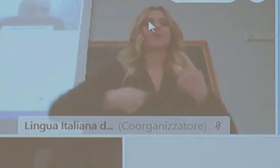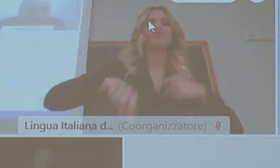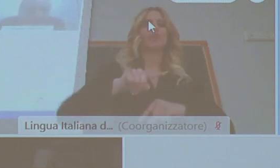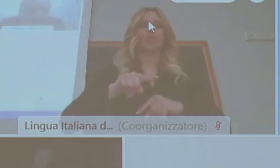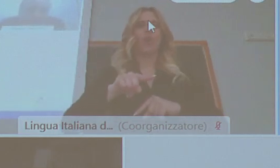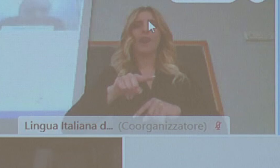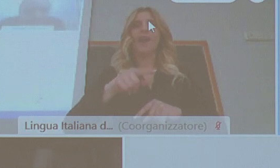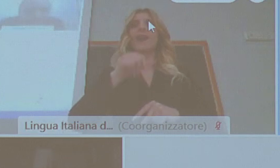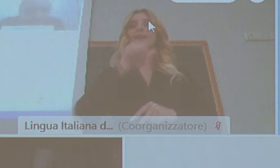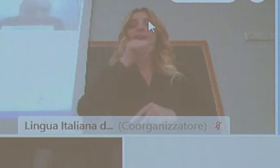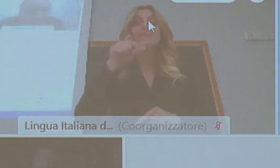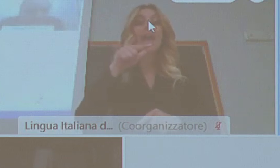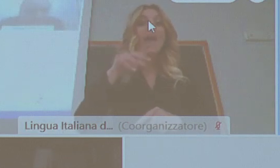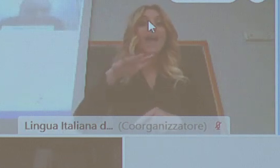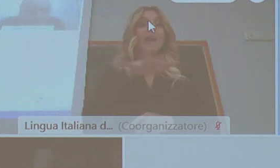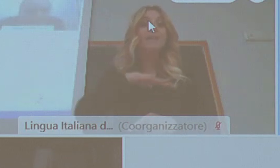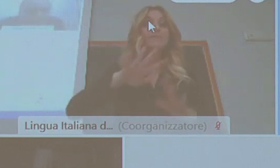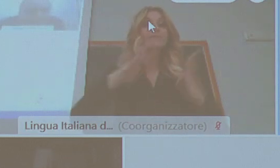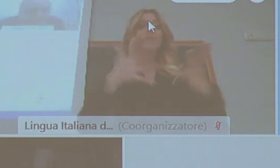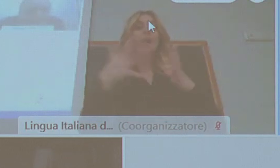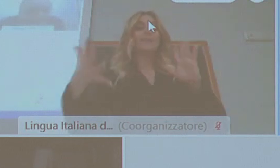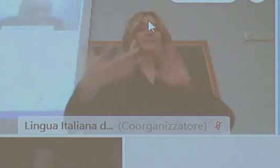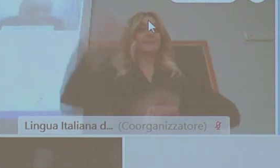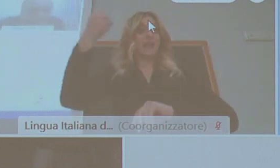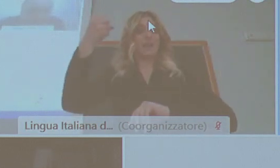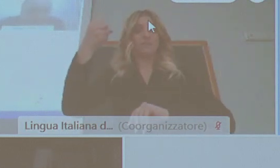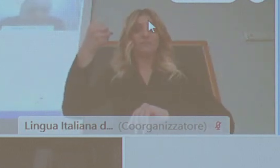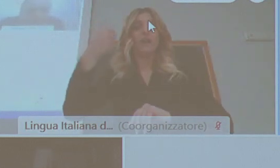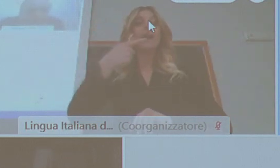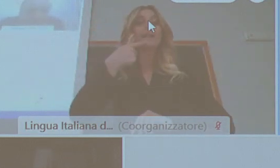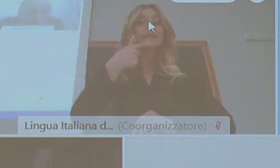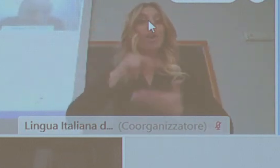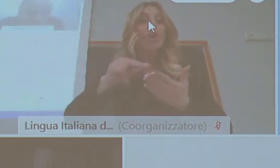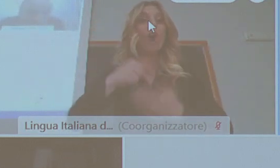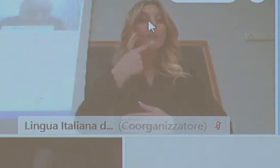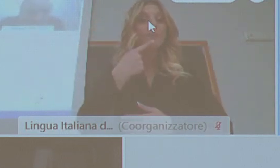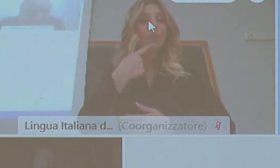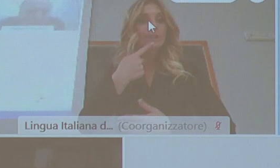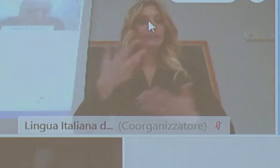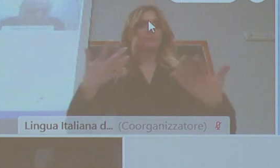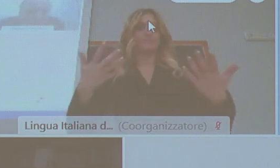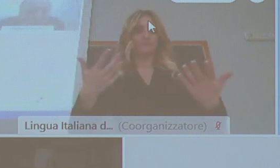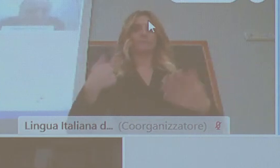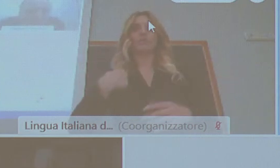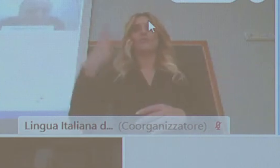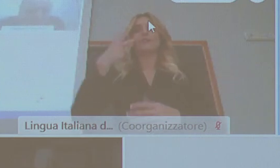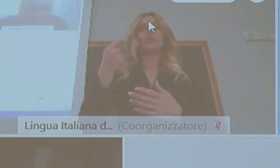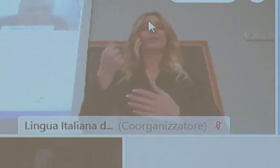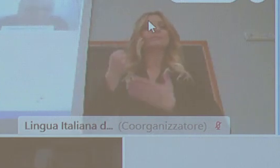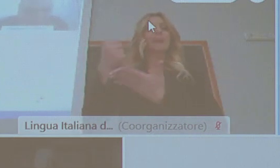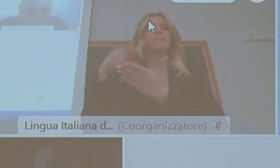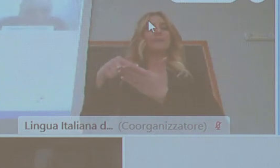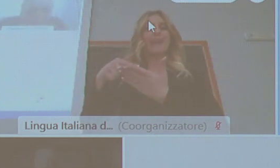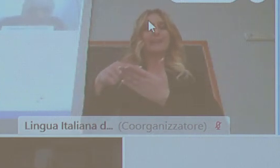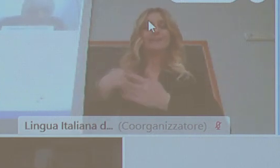quella che dovrebbe salvare il pianeta, è compito nostro. Noi stiamo adesso sacrificando il capitalismo occidentale per salvare